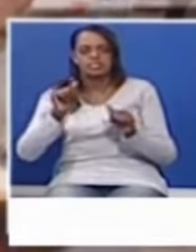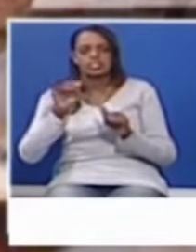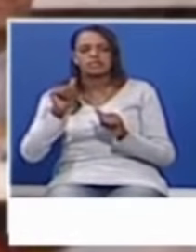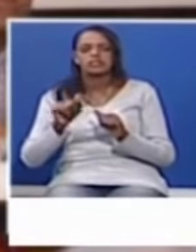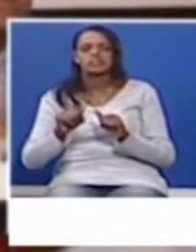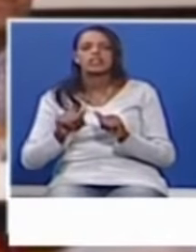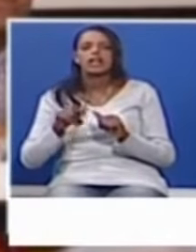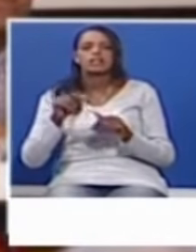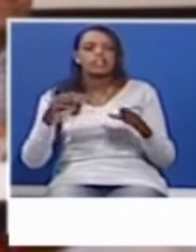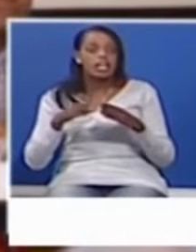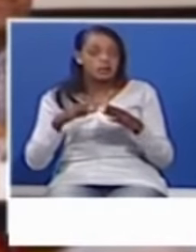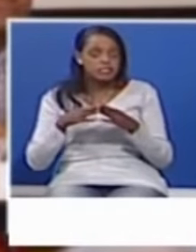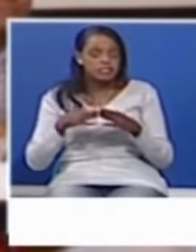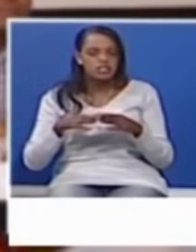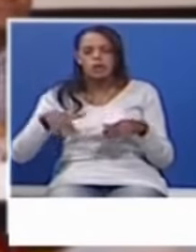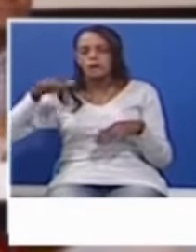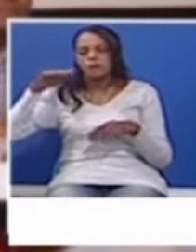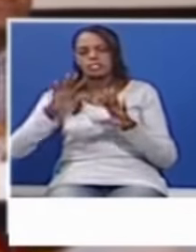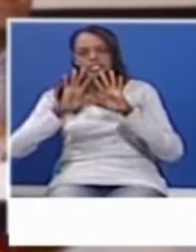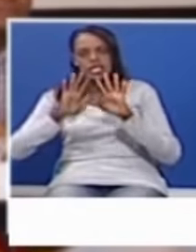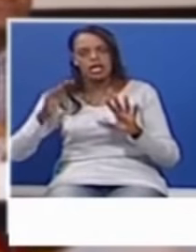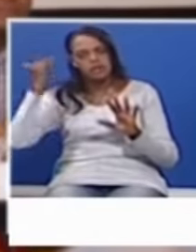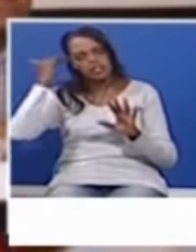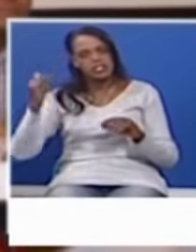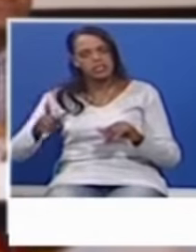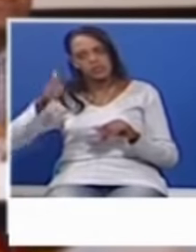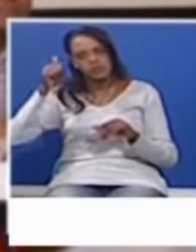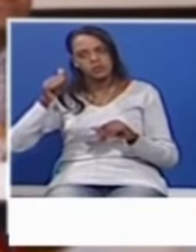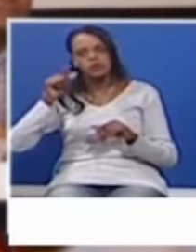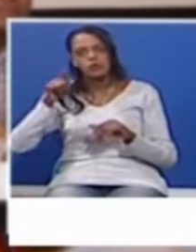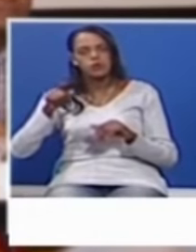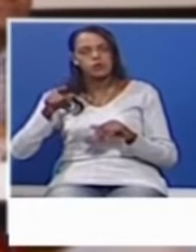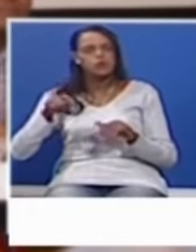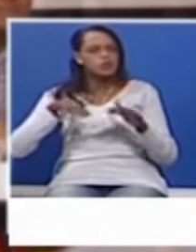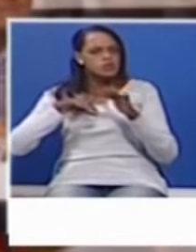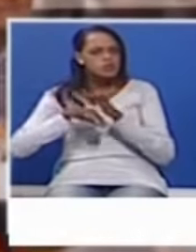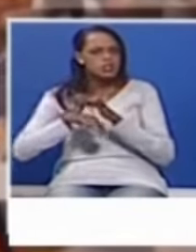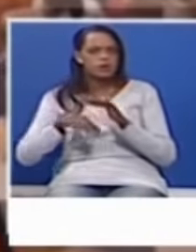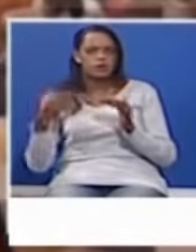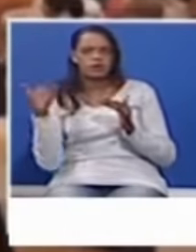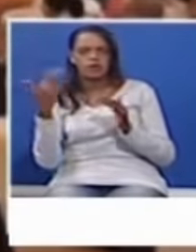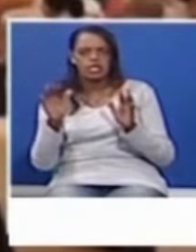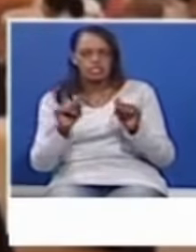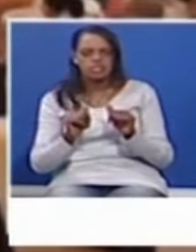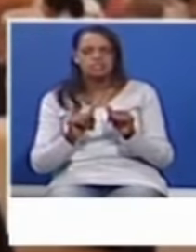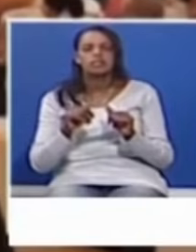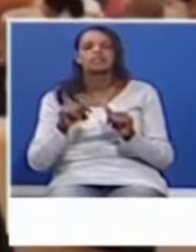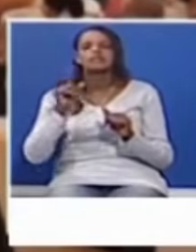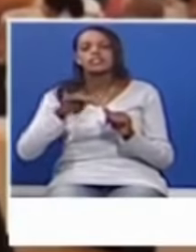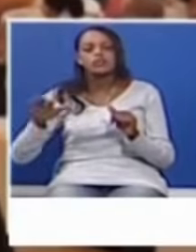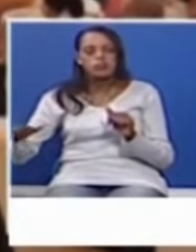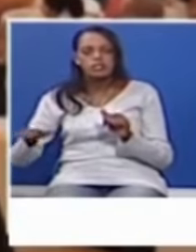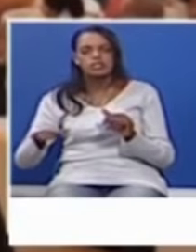ወልዶ ኣብቲ ኣኼባታት ንምዕባለታት ሰላም ኤርትራን ኢትዮጵያን ንዑዝ ጸሉ ውሽጣውን ግዳማውን ረቑሒታት ከምኡውን ተራ